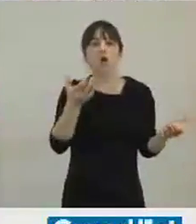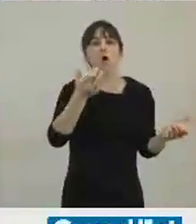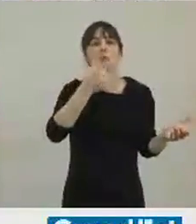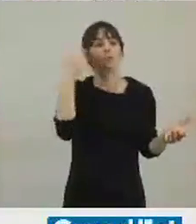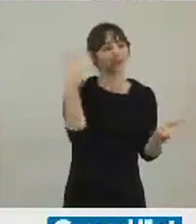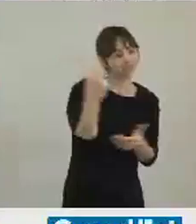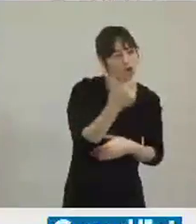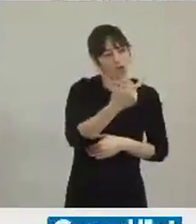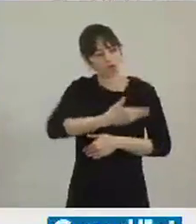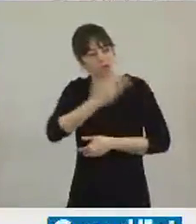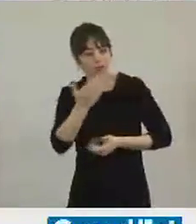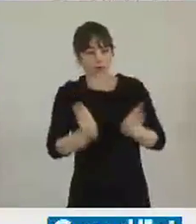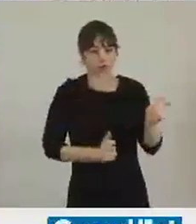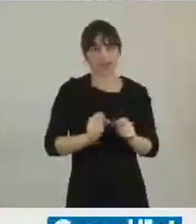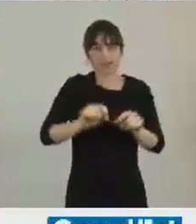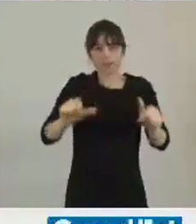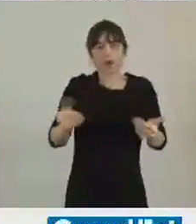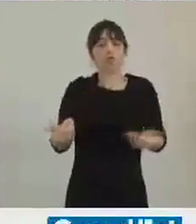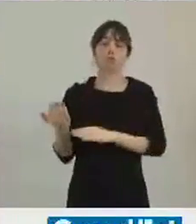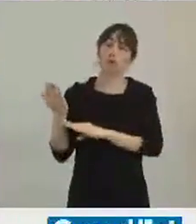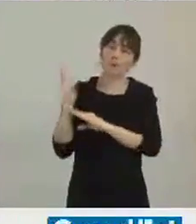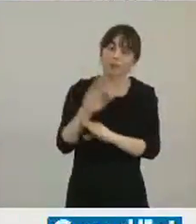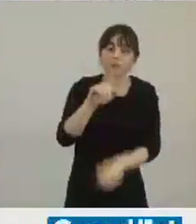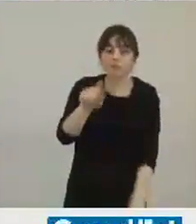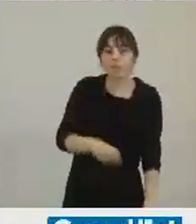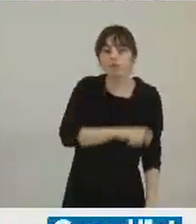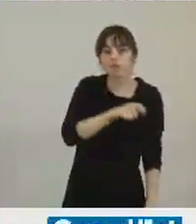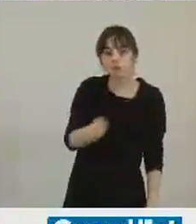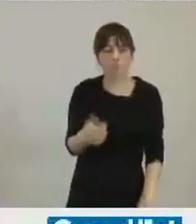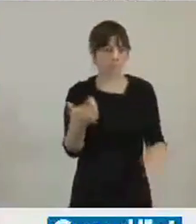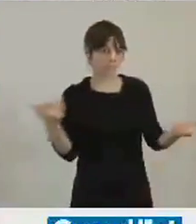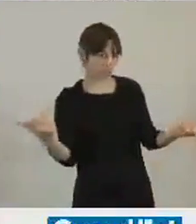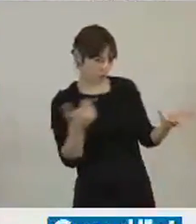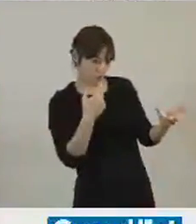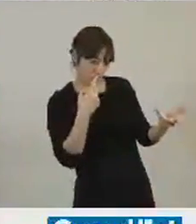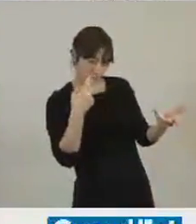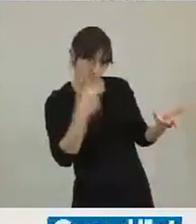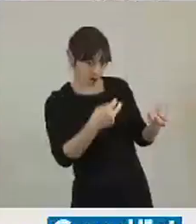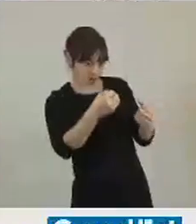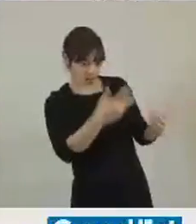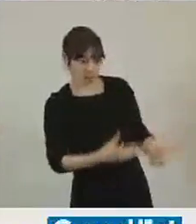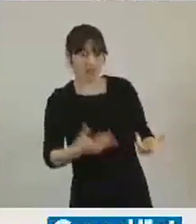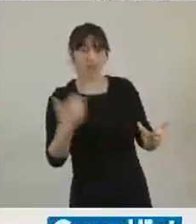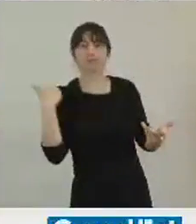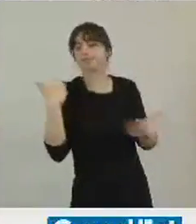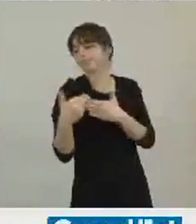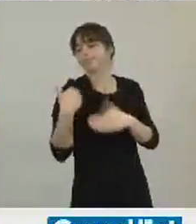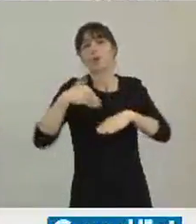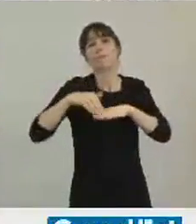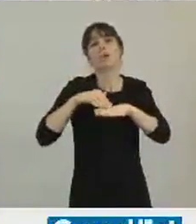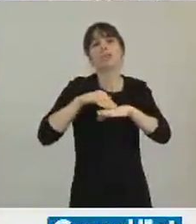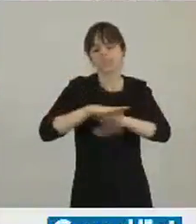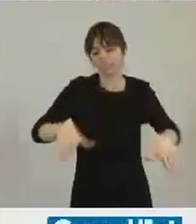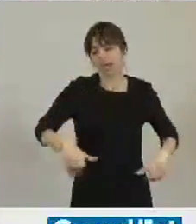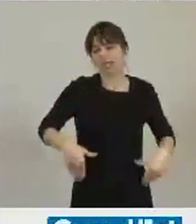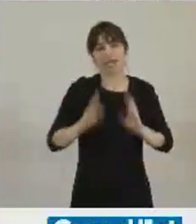le budget que je vous présente aujourd'hui est bien évidemment la traduction dans les chiffres des politiques qui ont été adoptées lors de la dernière